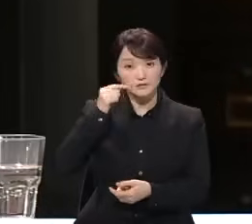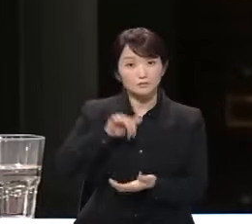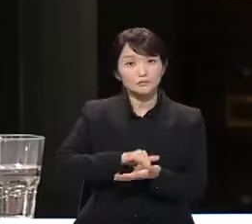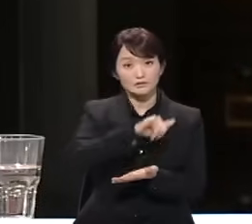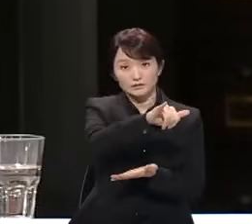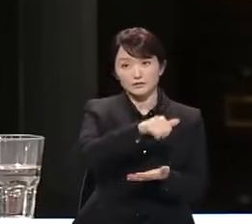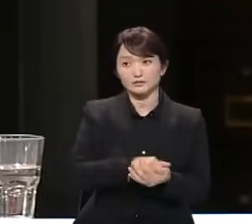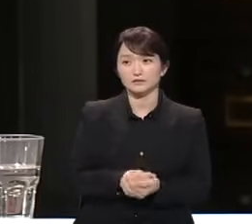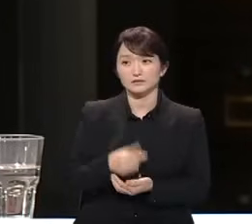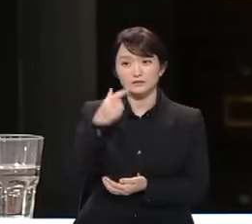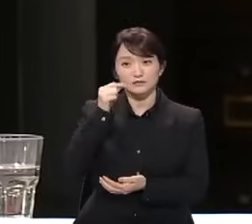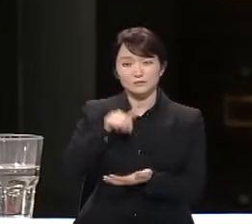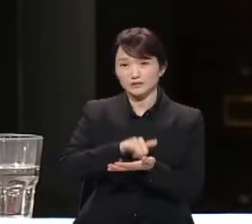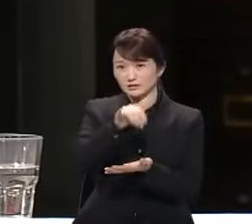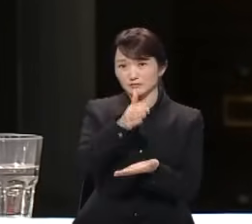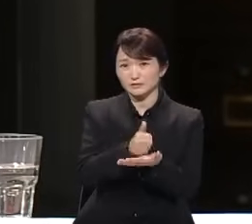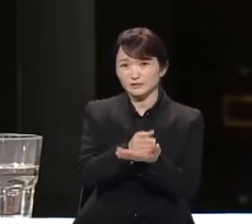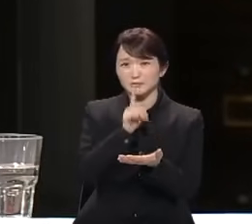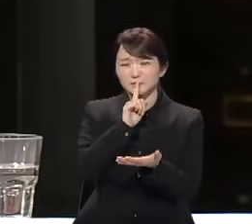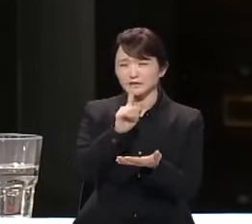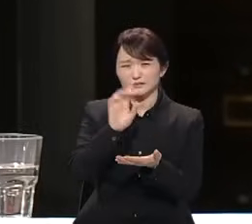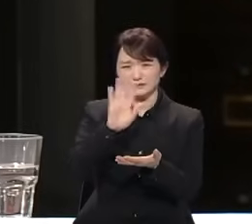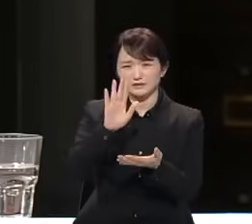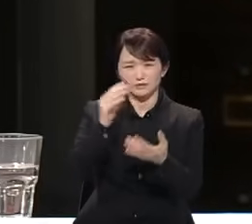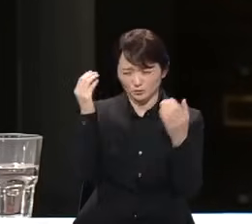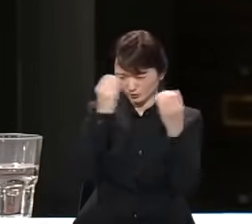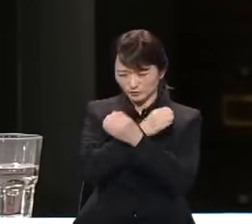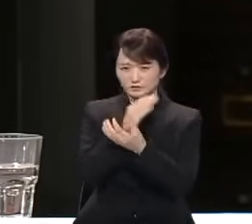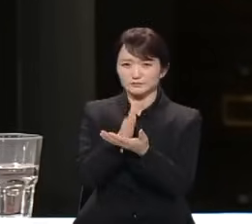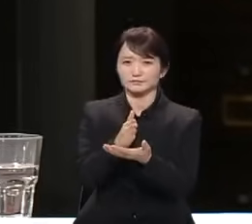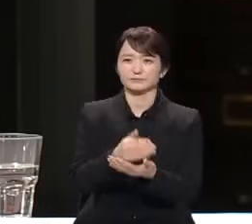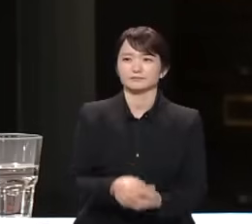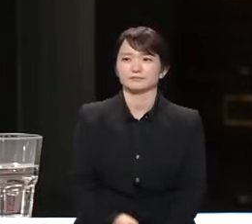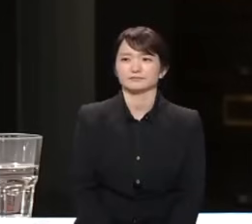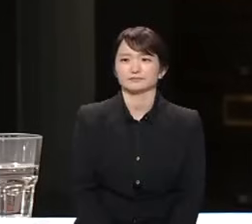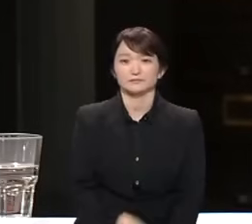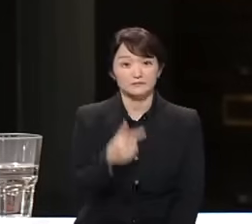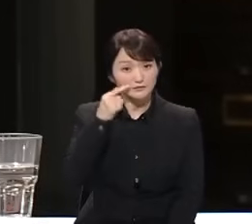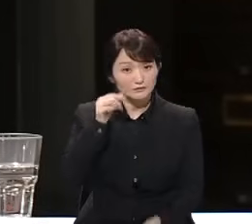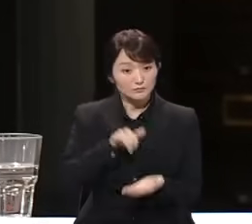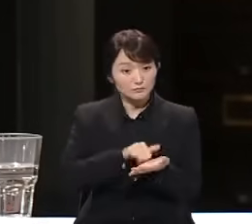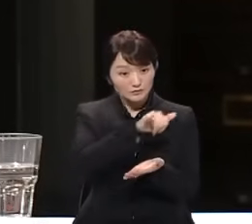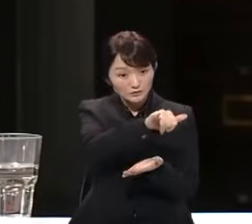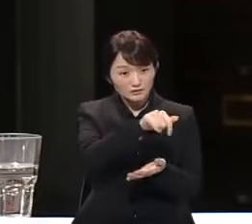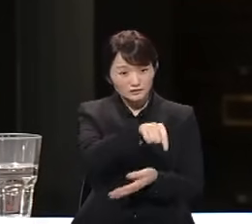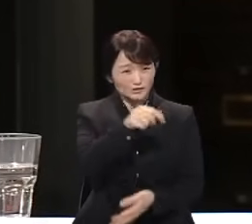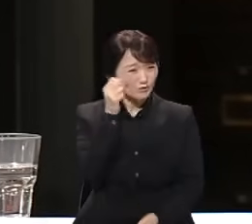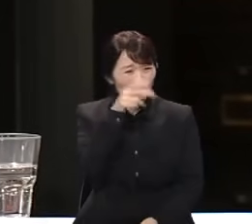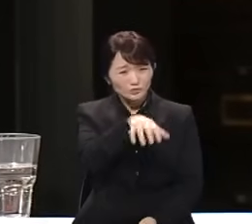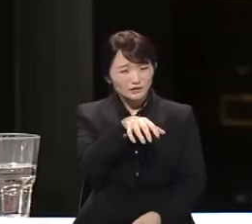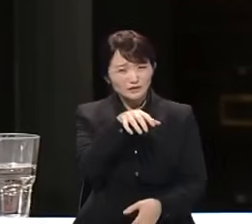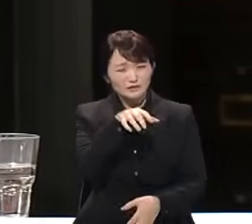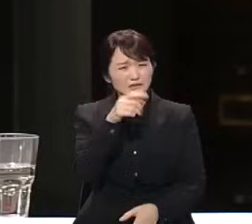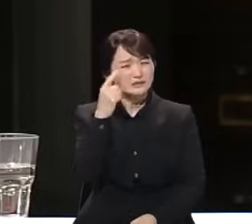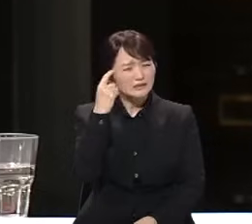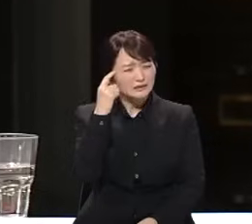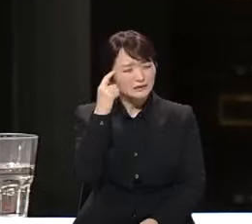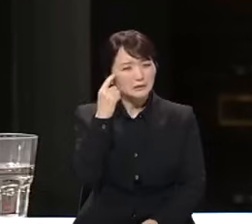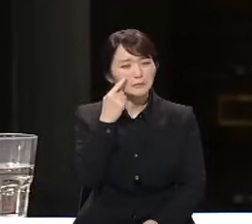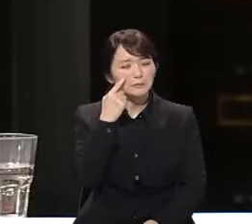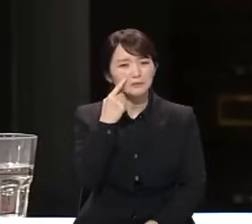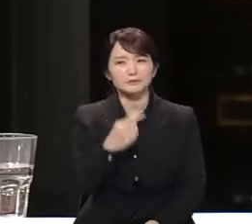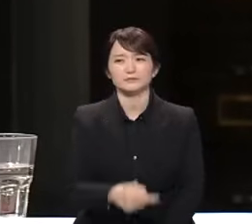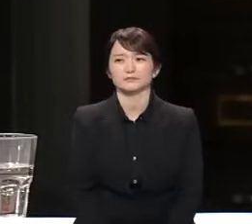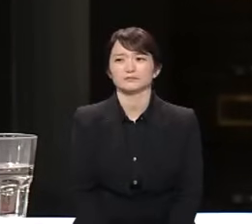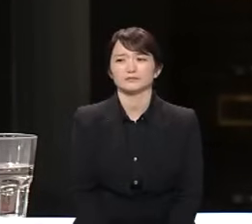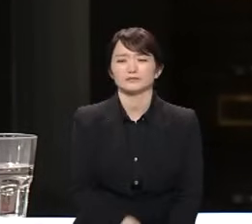가지 말라고 드리는 말씀이 아니에요. 오해하지 마시고요. 아 가시되 저 호텔은 좀 고려를 해주셨으면 좋겠어요. 제가